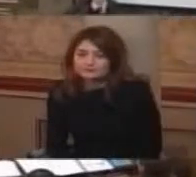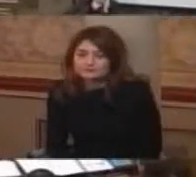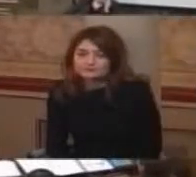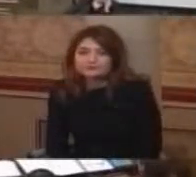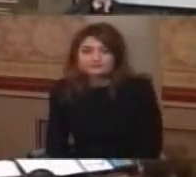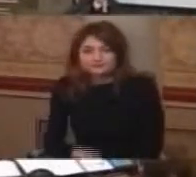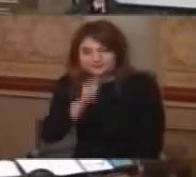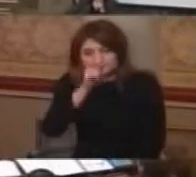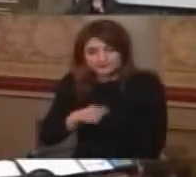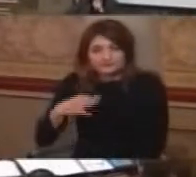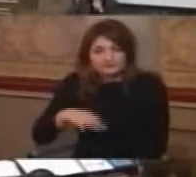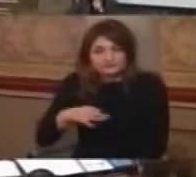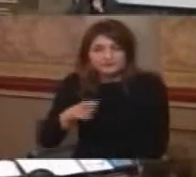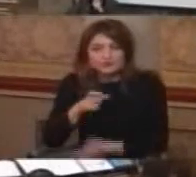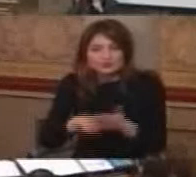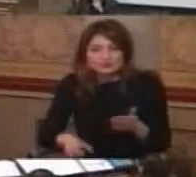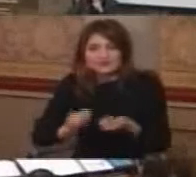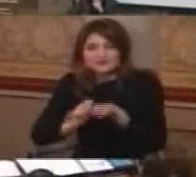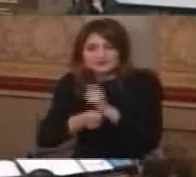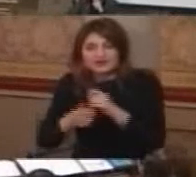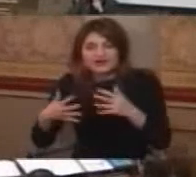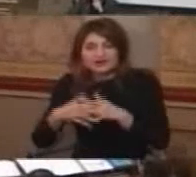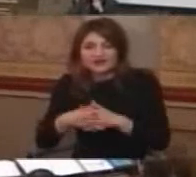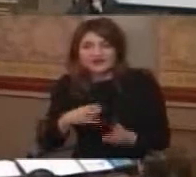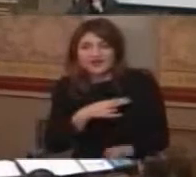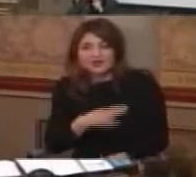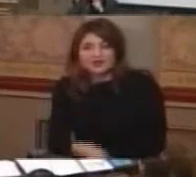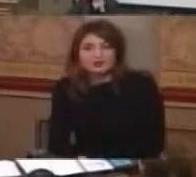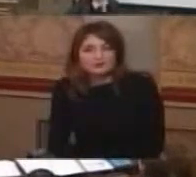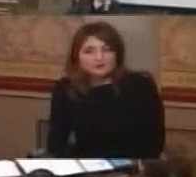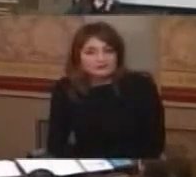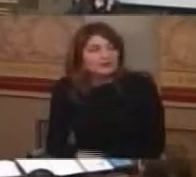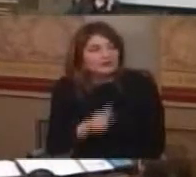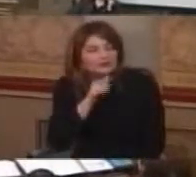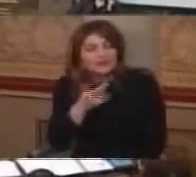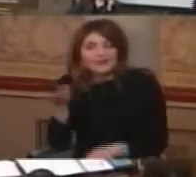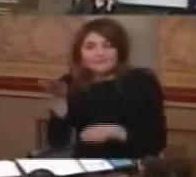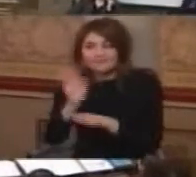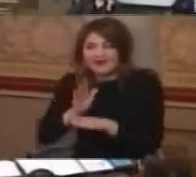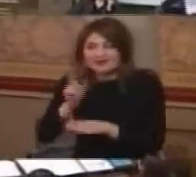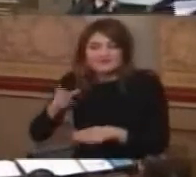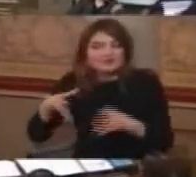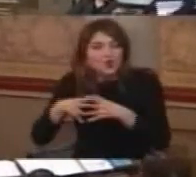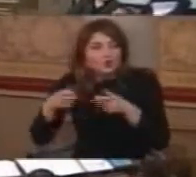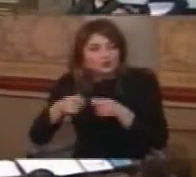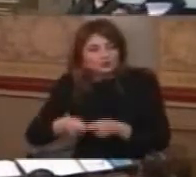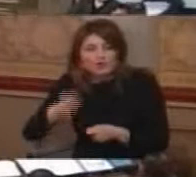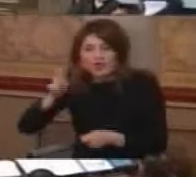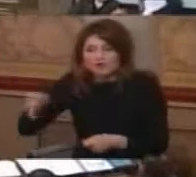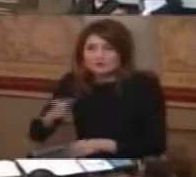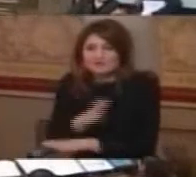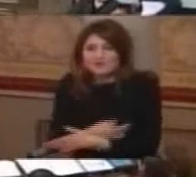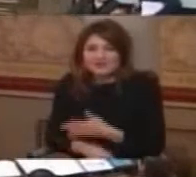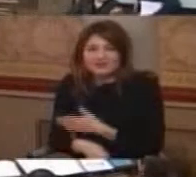Poštovani predsjedniče Skupštine, zamjenici gradonačelnika, ali prije svega poštovani predstavnici udruga osoba sa